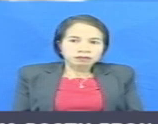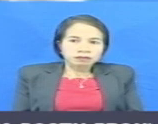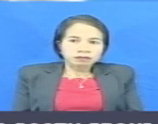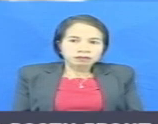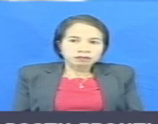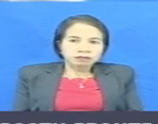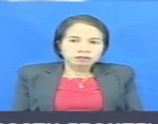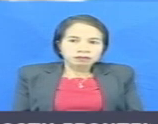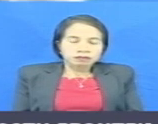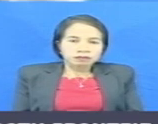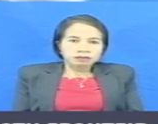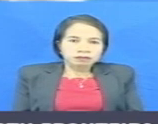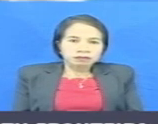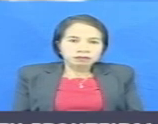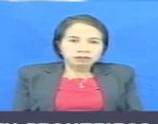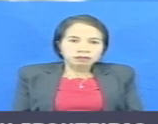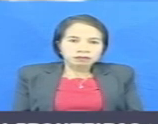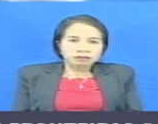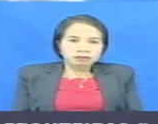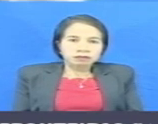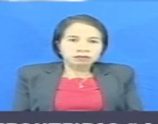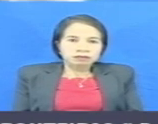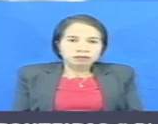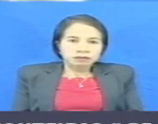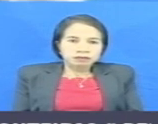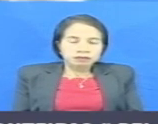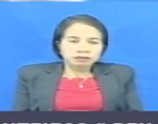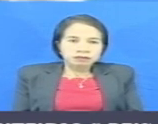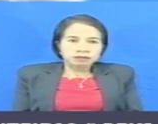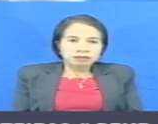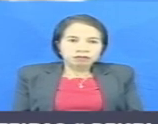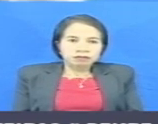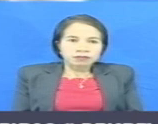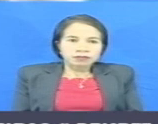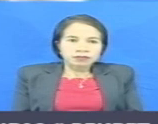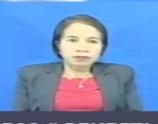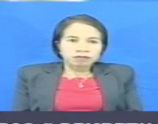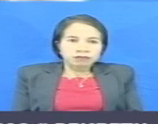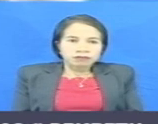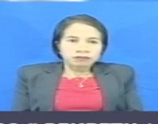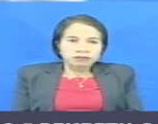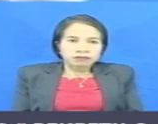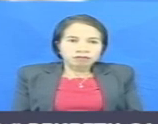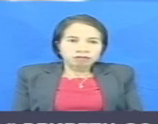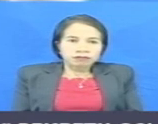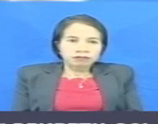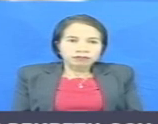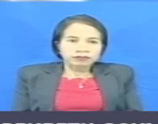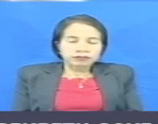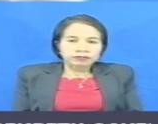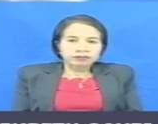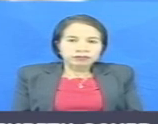grau Celsius. Enquanto ita refa le baia São Paulo, aban ho kondisau tempo seudang. Honya temperatura minimum 19,